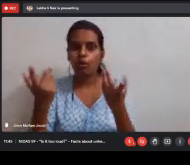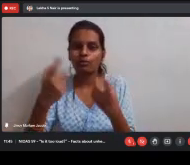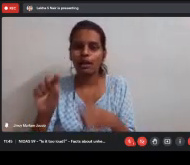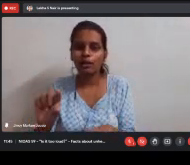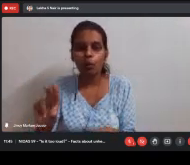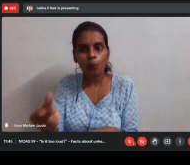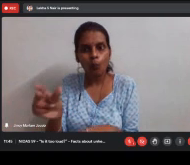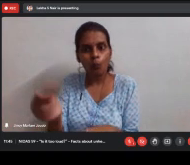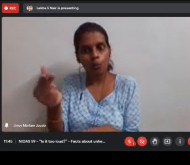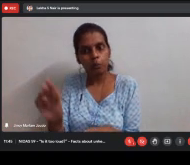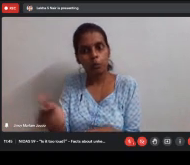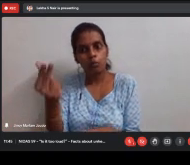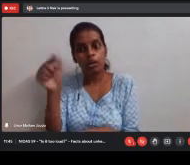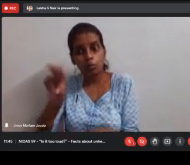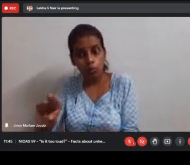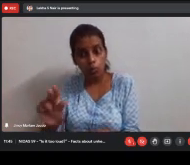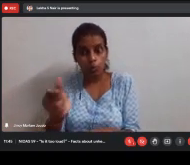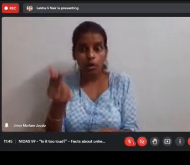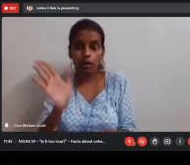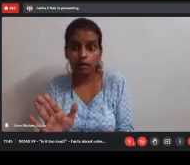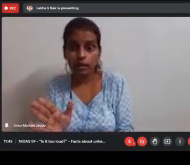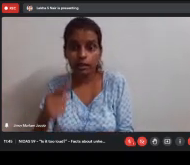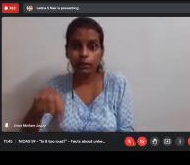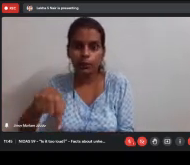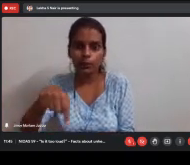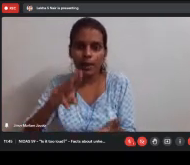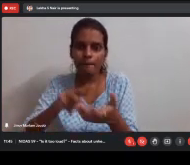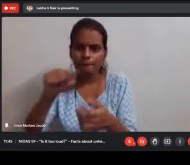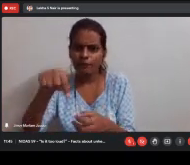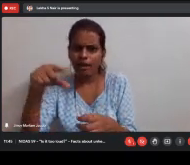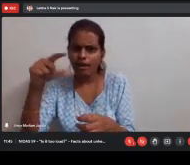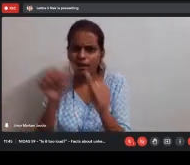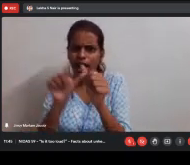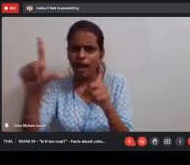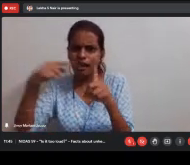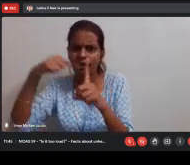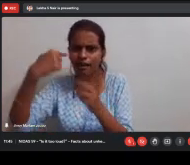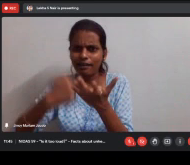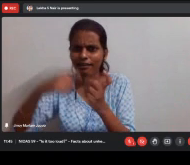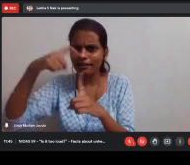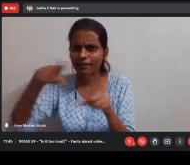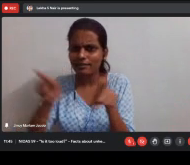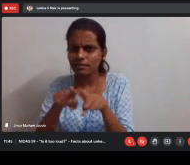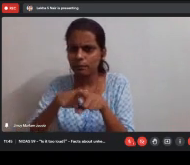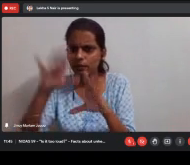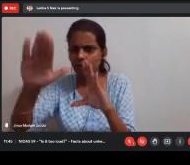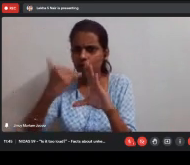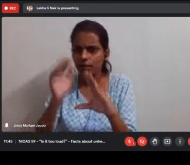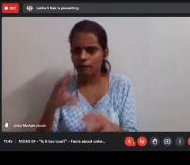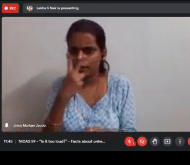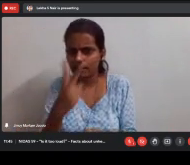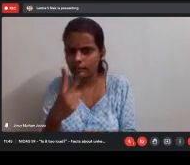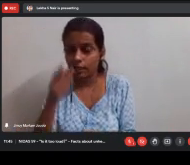ശബ്ദം നമുക്ക് തൊട്ട് കടക്കും. അപ്പോൾ എന്ത് പറ്റും, അത് ഓവർകം ചെയ്യാനായിട്ട് നമ്മൾ ഇതിന്റെ എന്താ